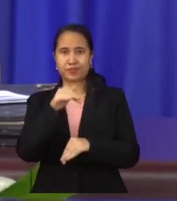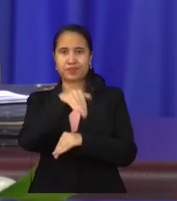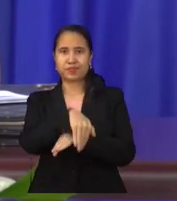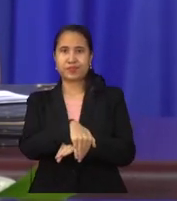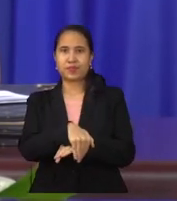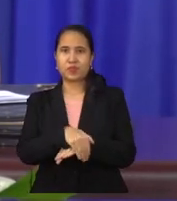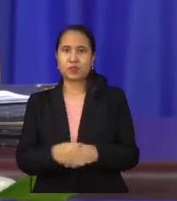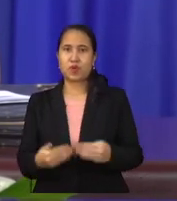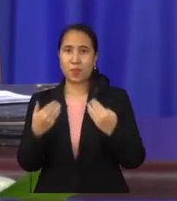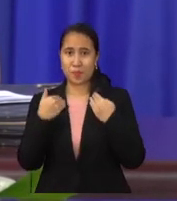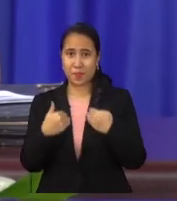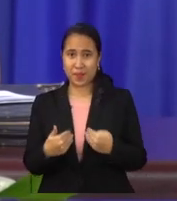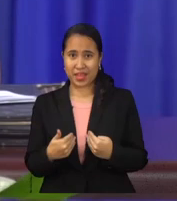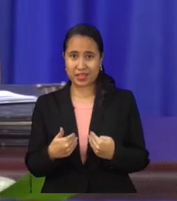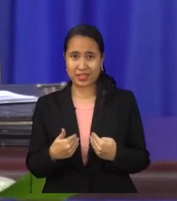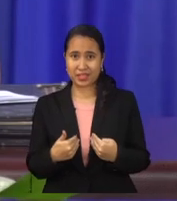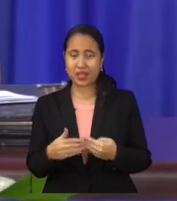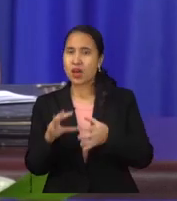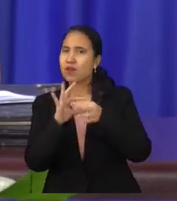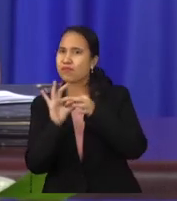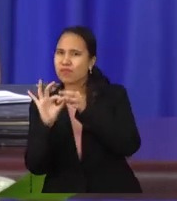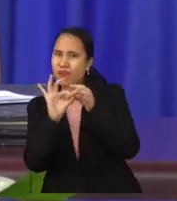en